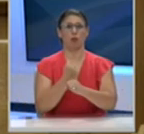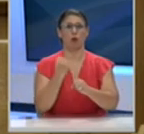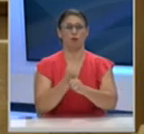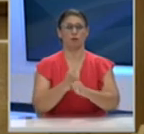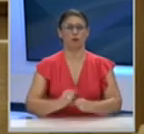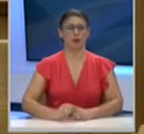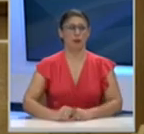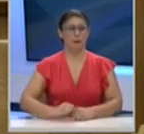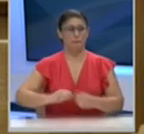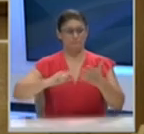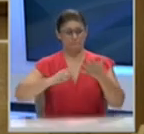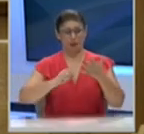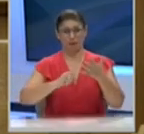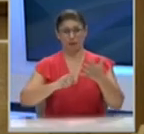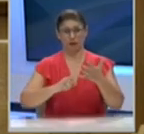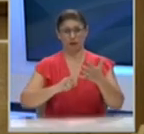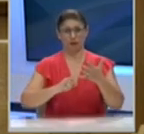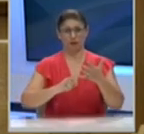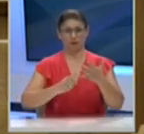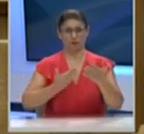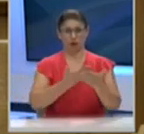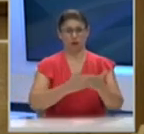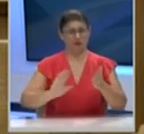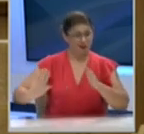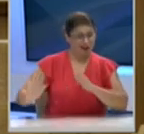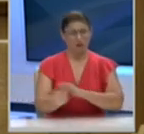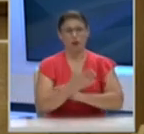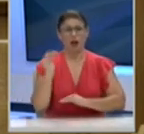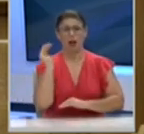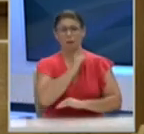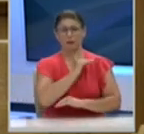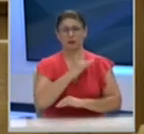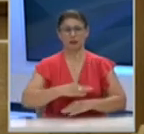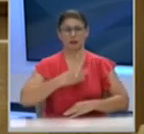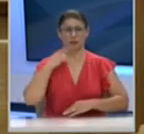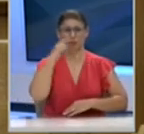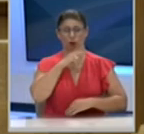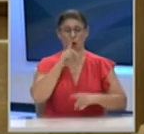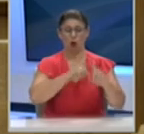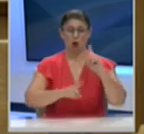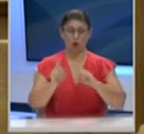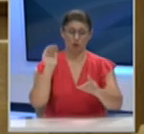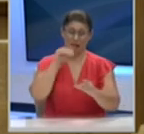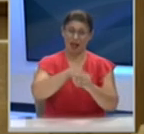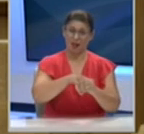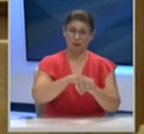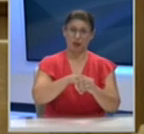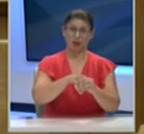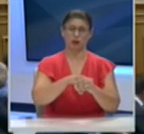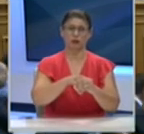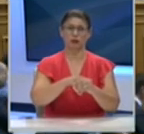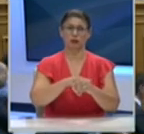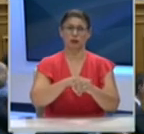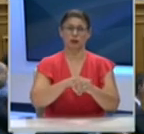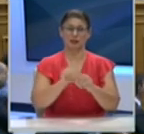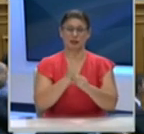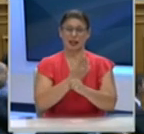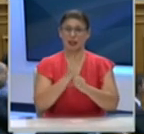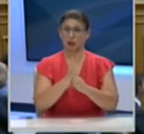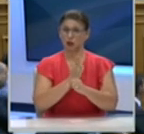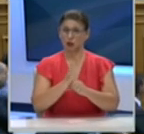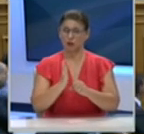Παρακαλώ, ακούστε την. Να αποτάξετε άμεσα, κύριε Πρωθυπουργέ, όποιους ενέχονται σε